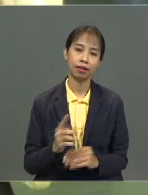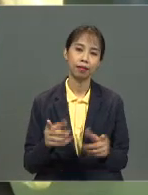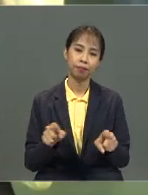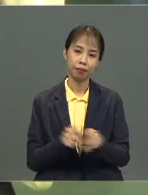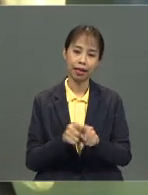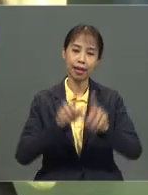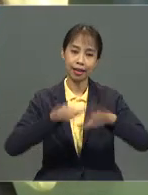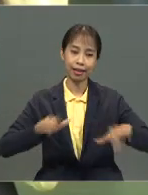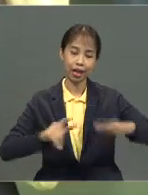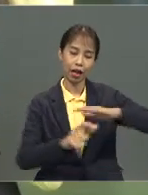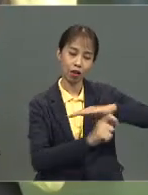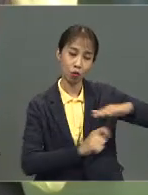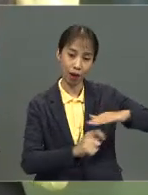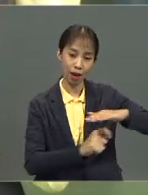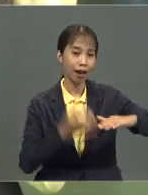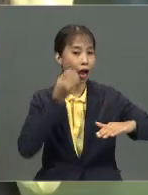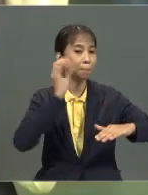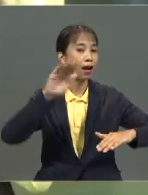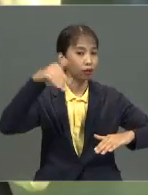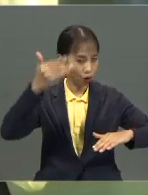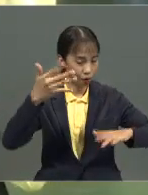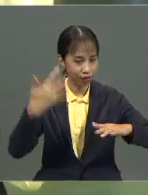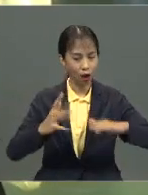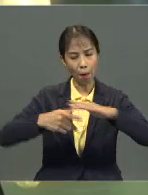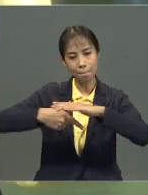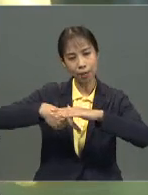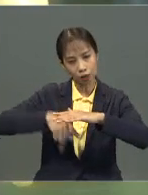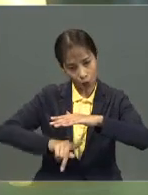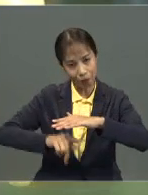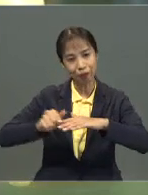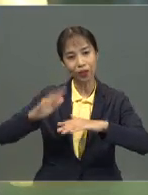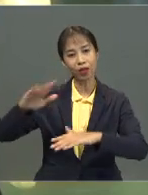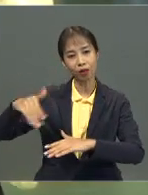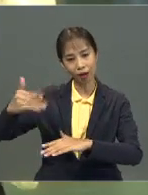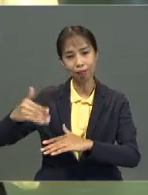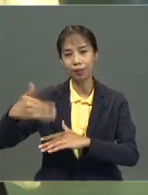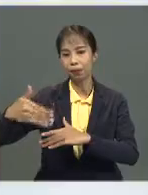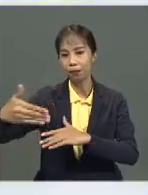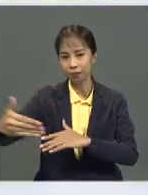นะคะให้นักเรียนชั้นอนุบาลเลิกเรียนก่อนและก็ตามด้วยระดับชั้นประถมศึกษาค่ะ